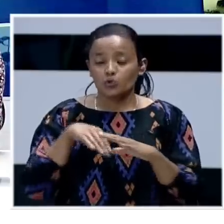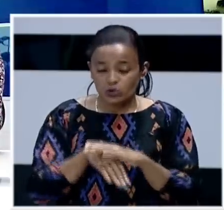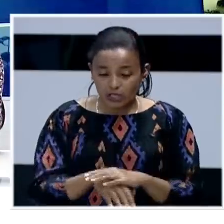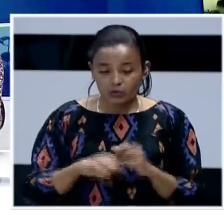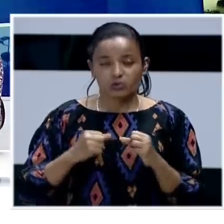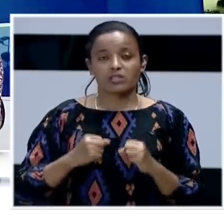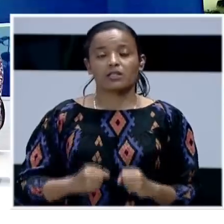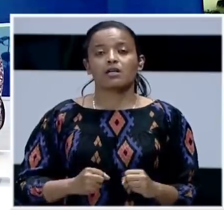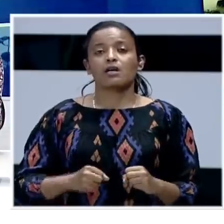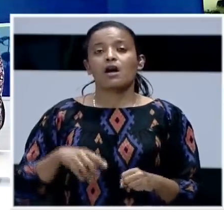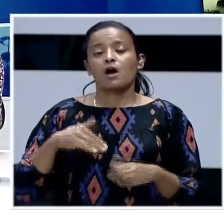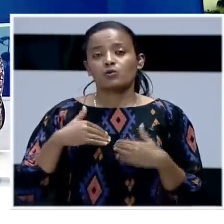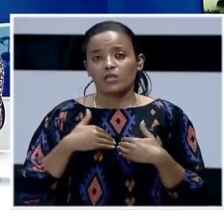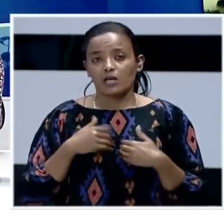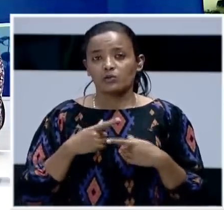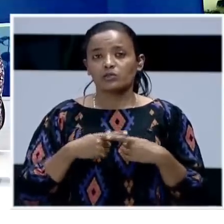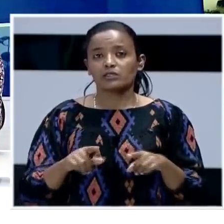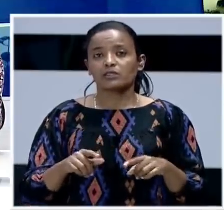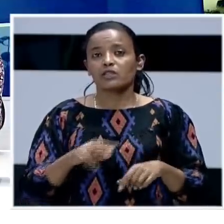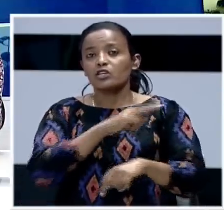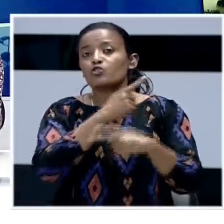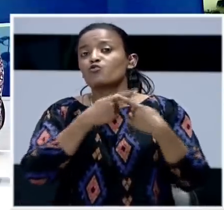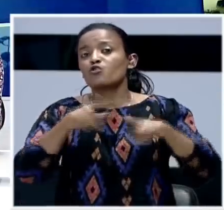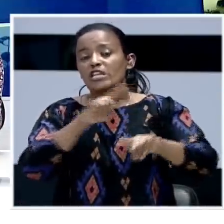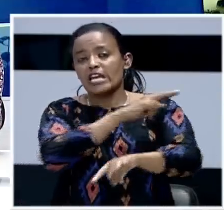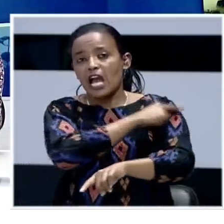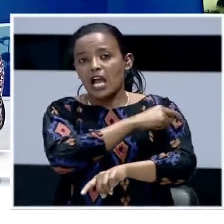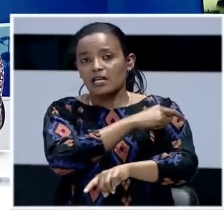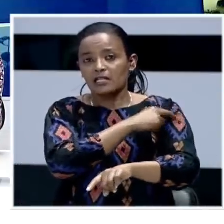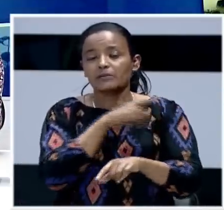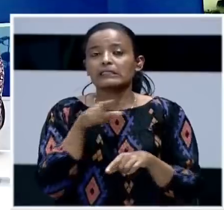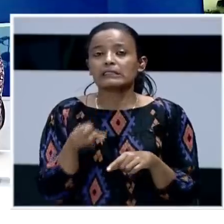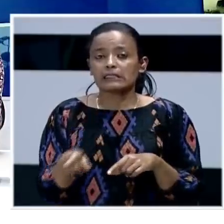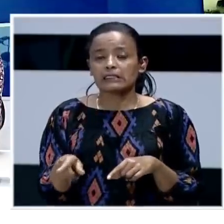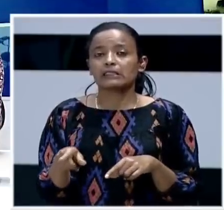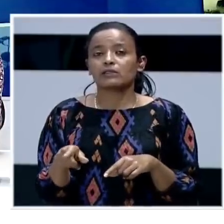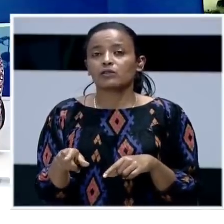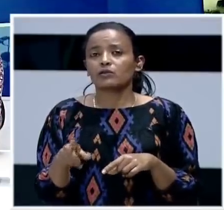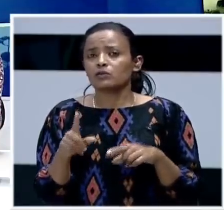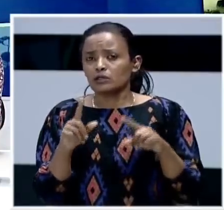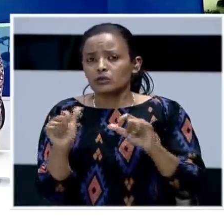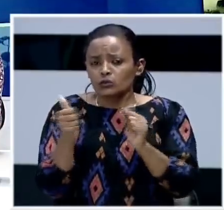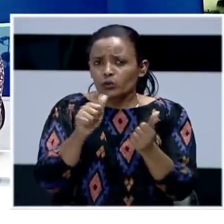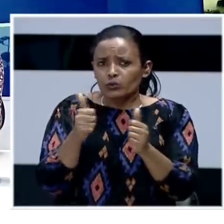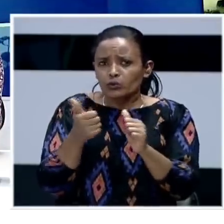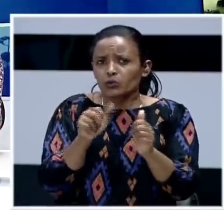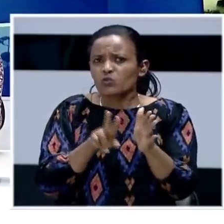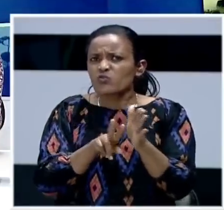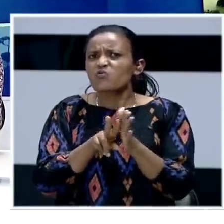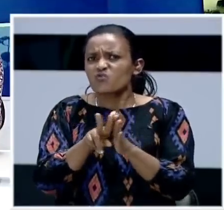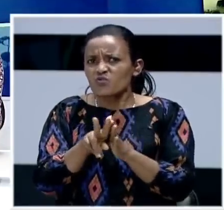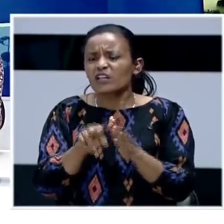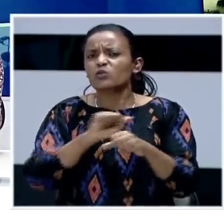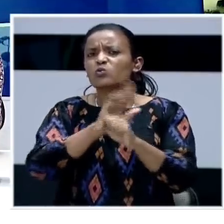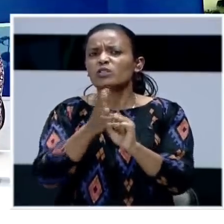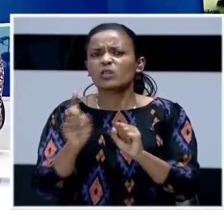خيلة أو إنها اللوت جنت سبيشاليست حكيم زي طرت إروانير كوفيد كوني خيلة